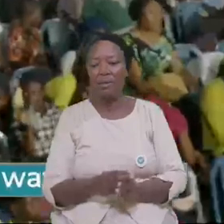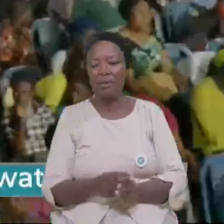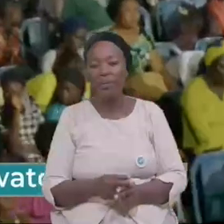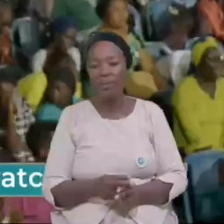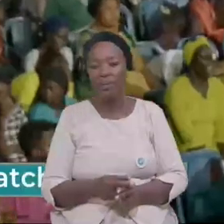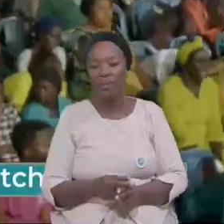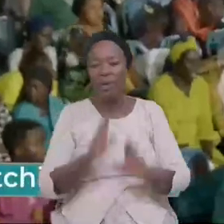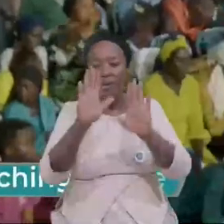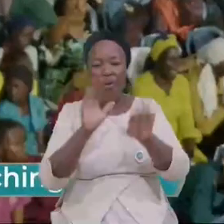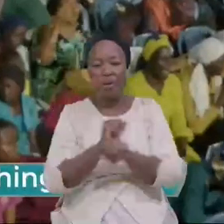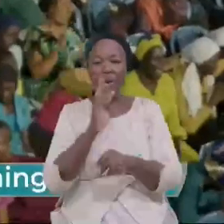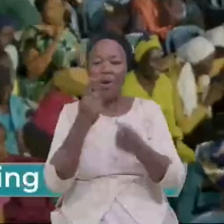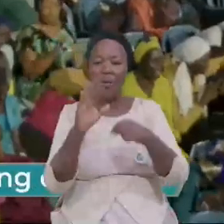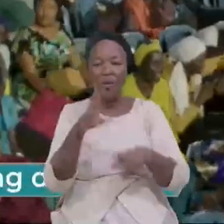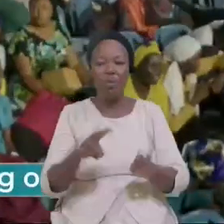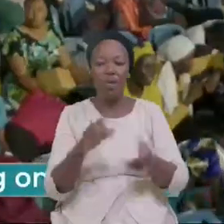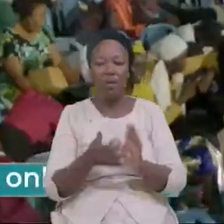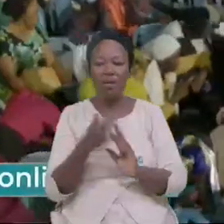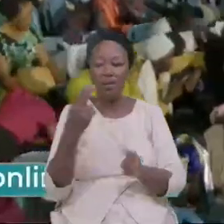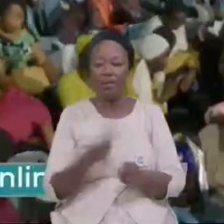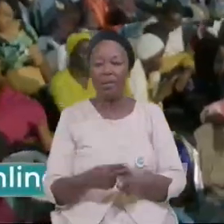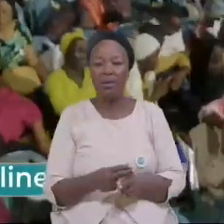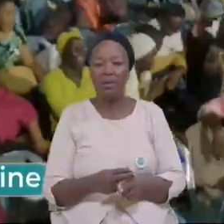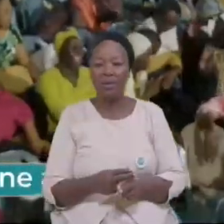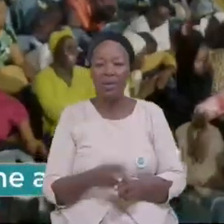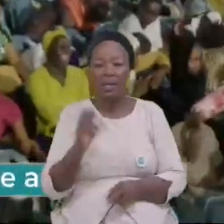Les miracles viennent pour vous.